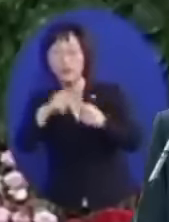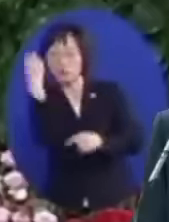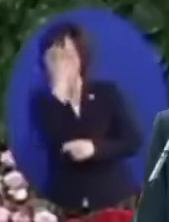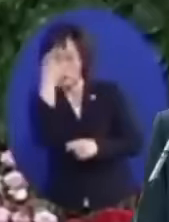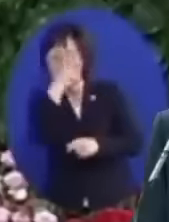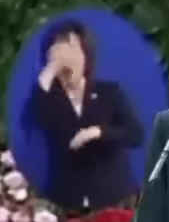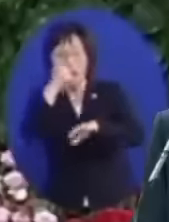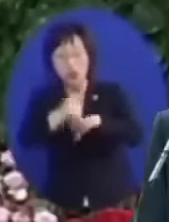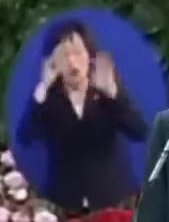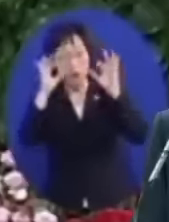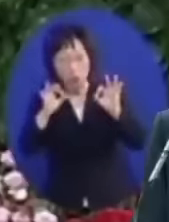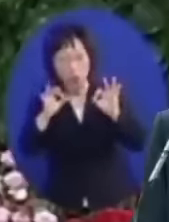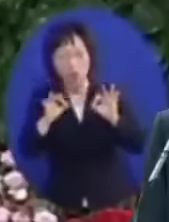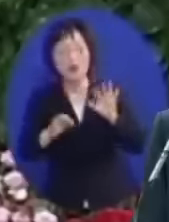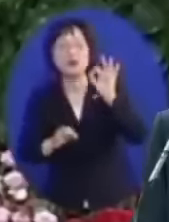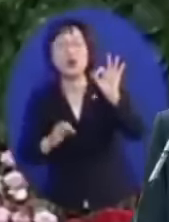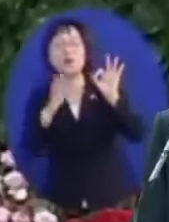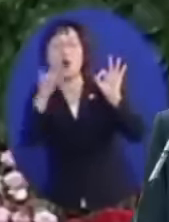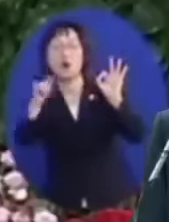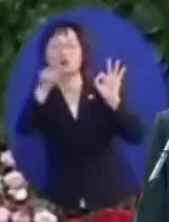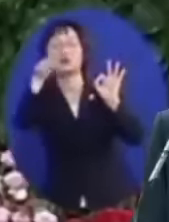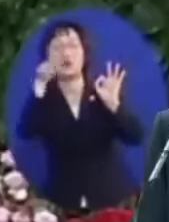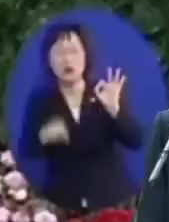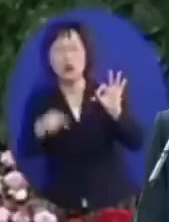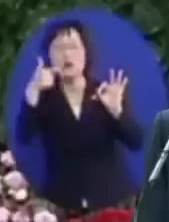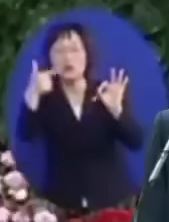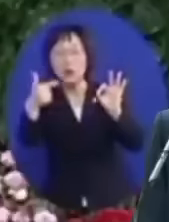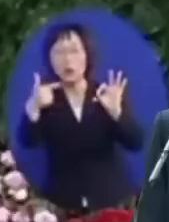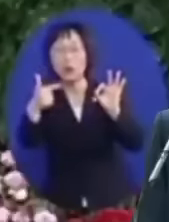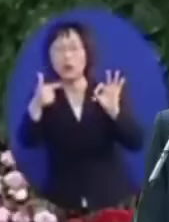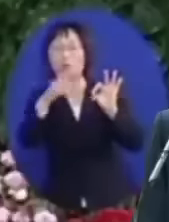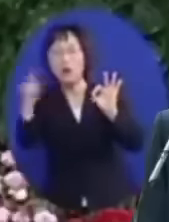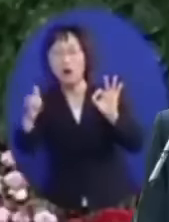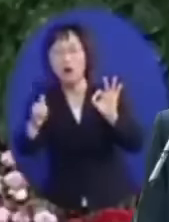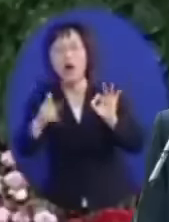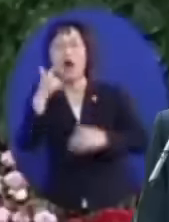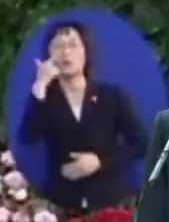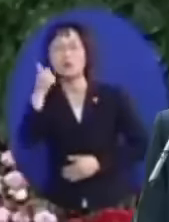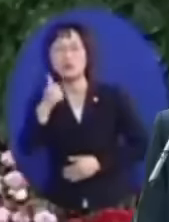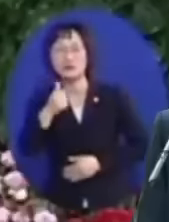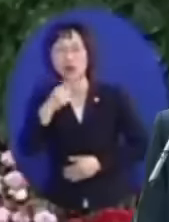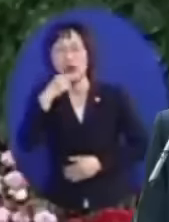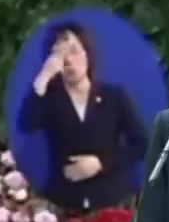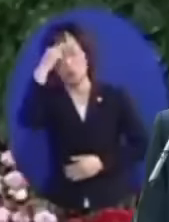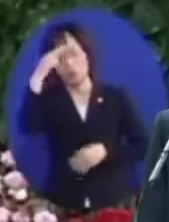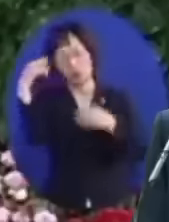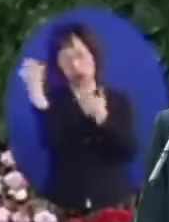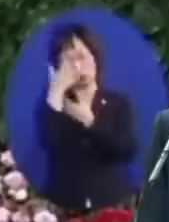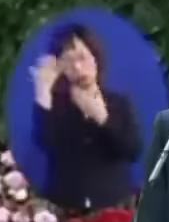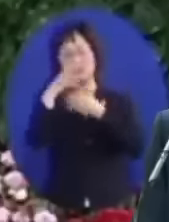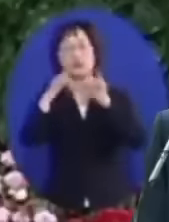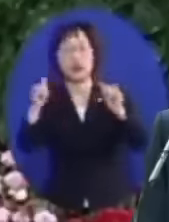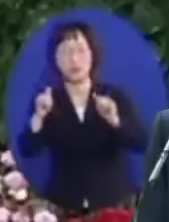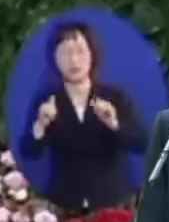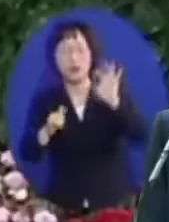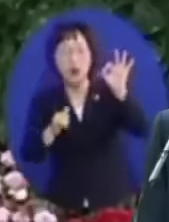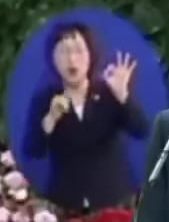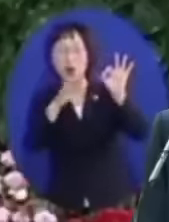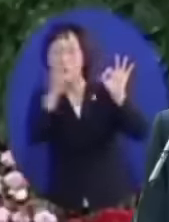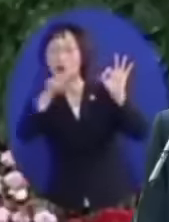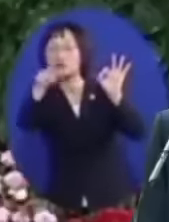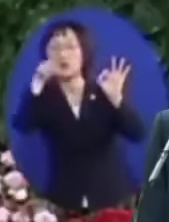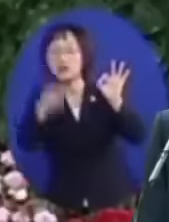보니 10명 중에 6명의 아버지가 알코올 중독자였습니다. 10명 중에 6명의 부모가